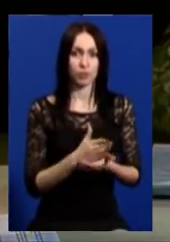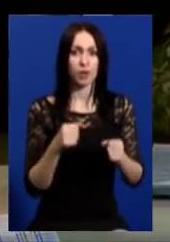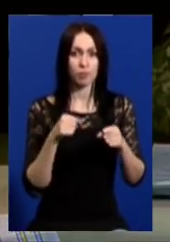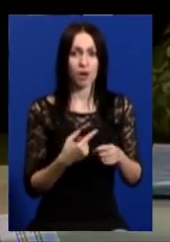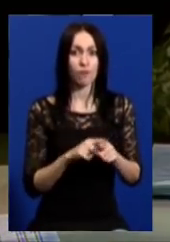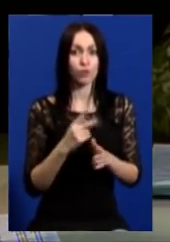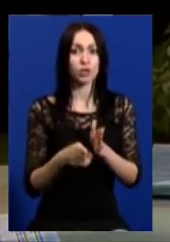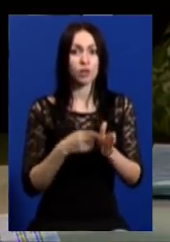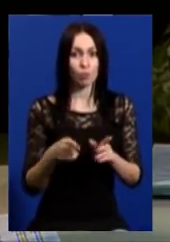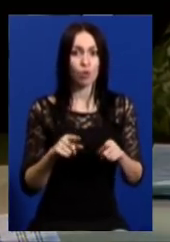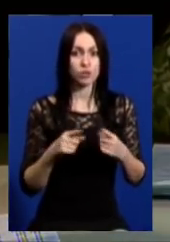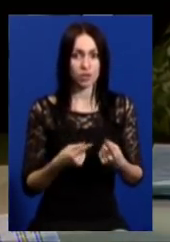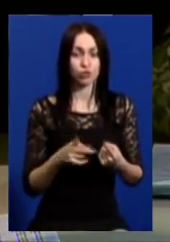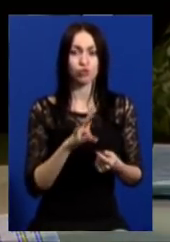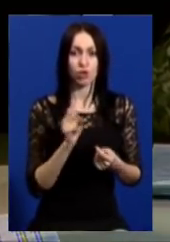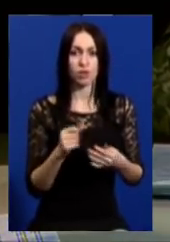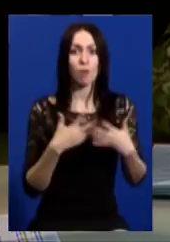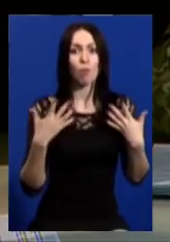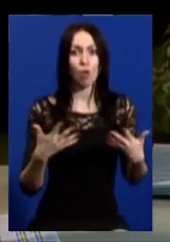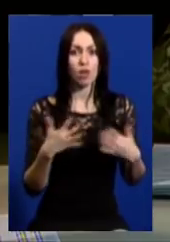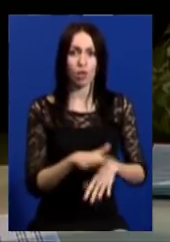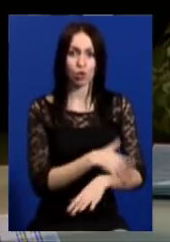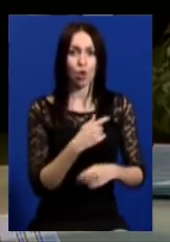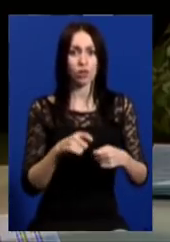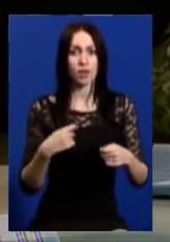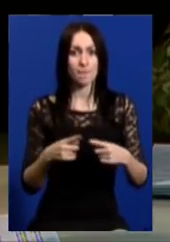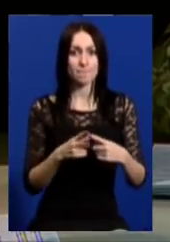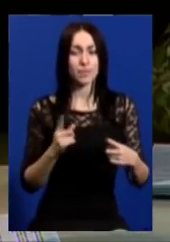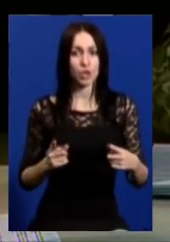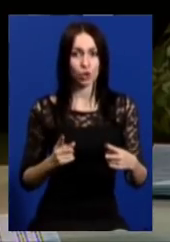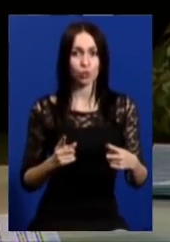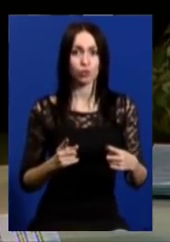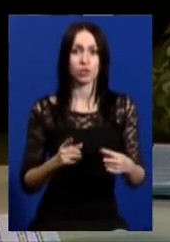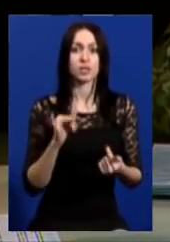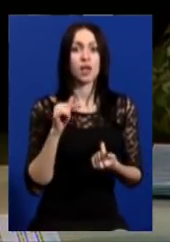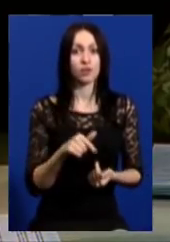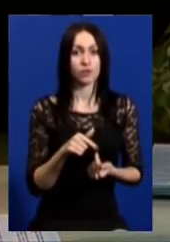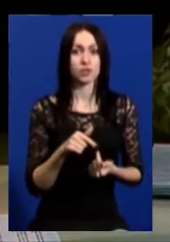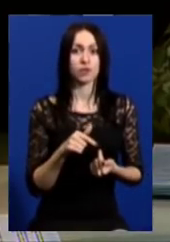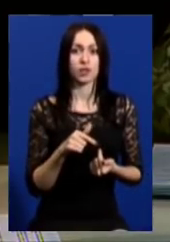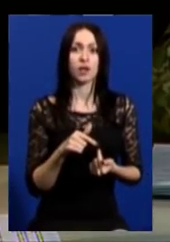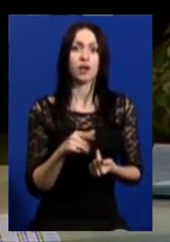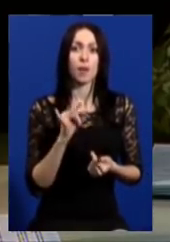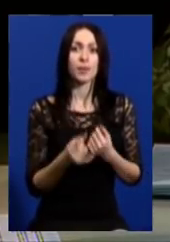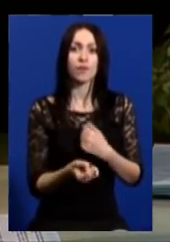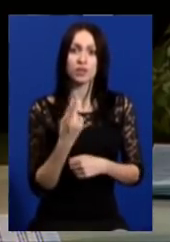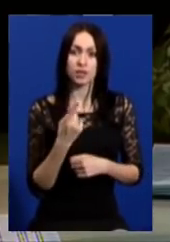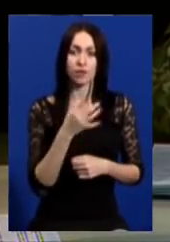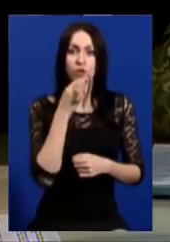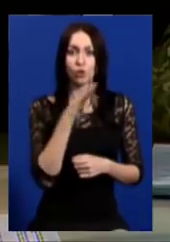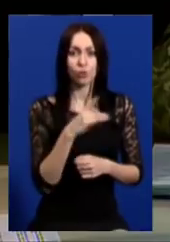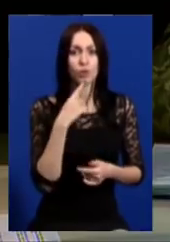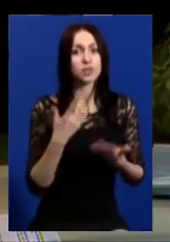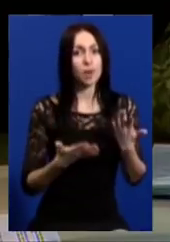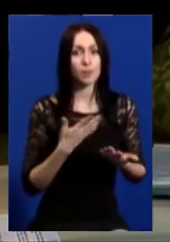потяг затримати на більш довгий період часу. Відповідно, при виникненні будь-яких сумнівів